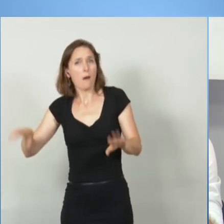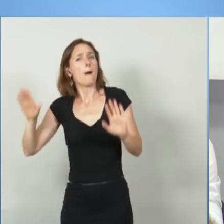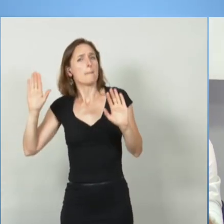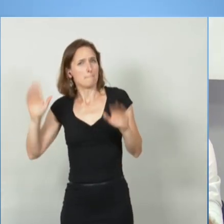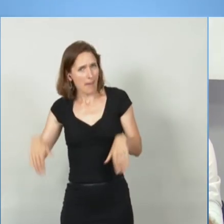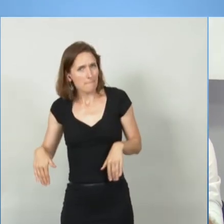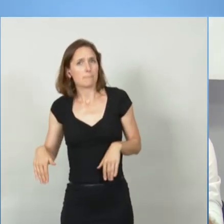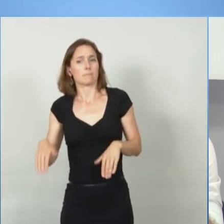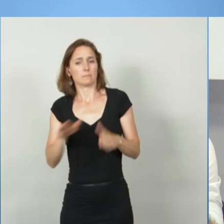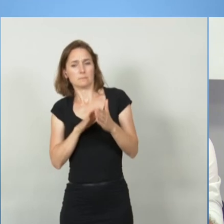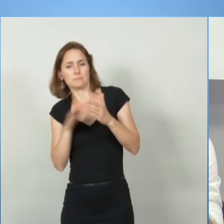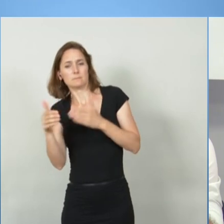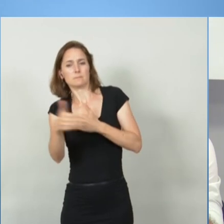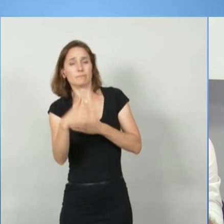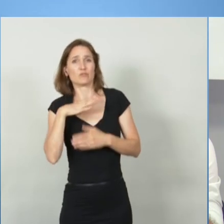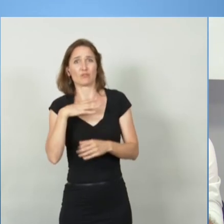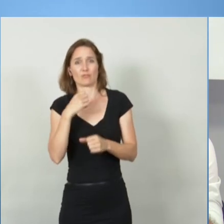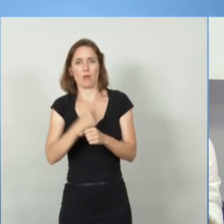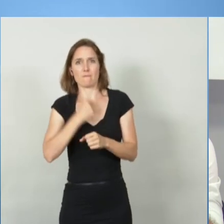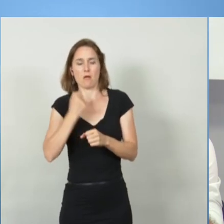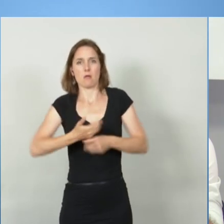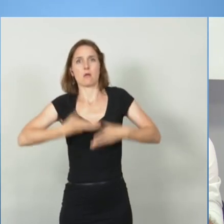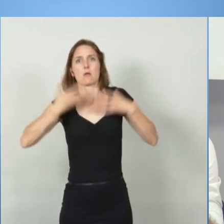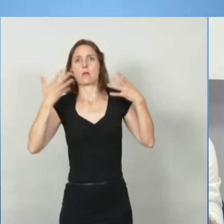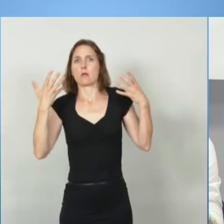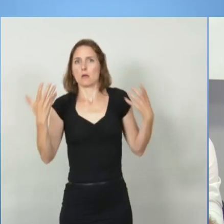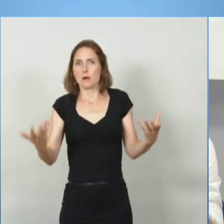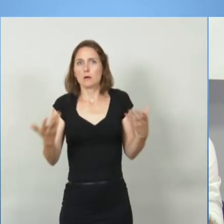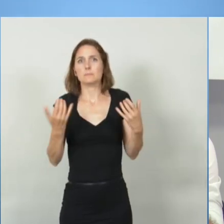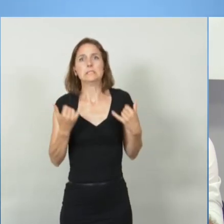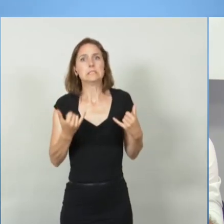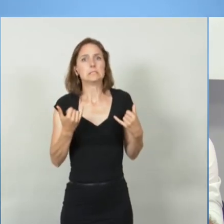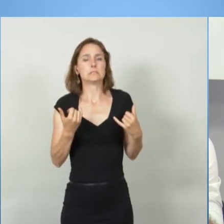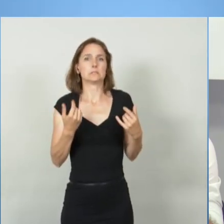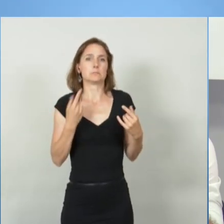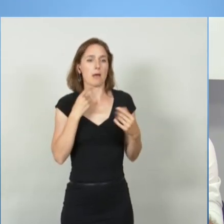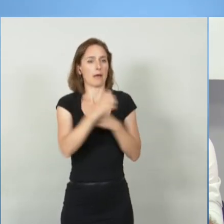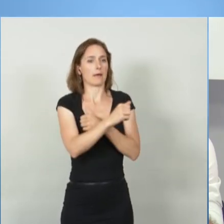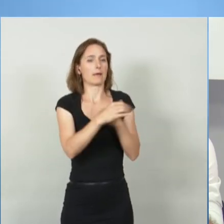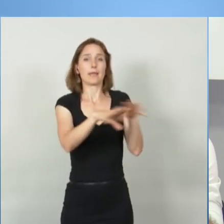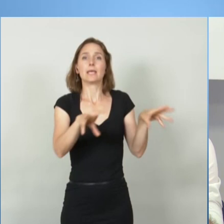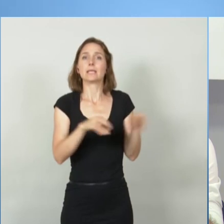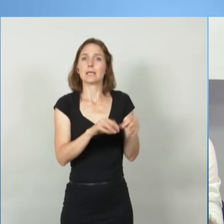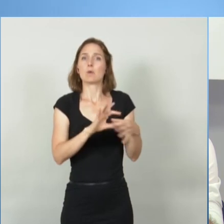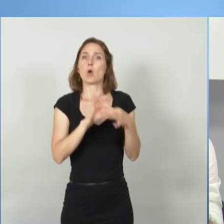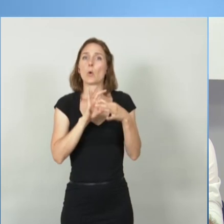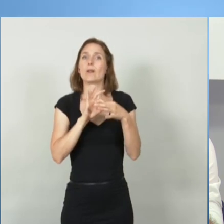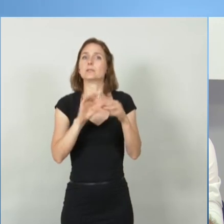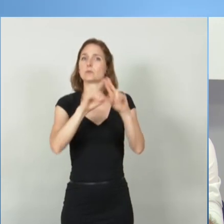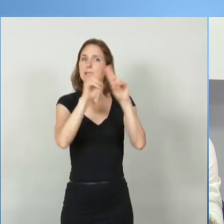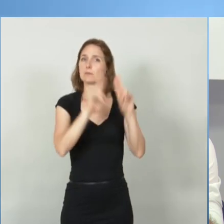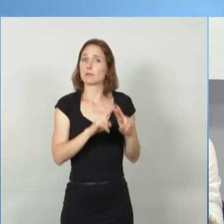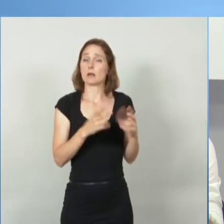masquer le travail qui est fait par ici les relations internationales d'abord la place de la